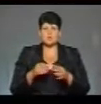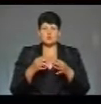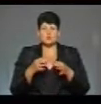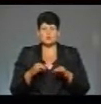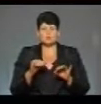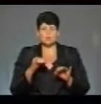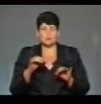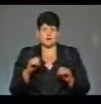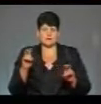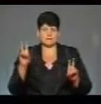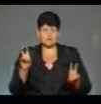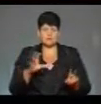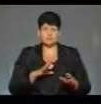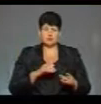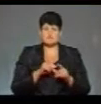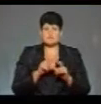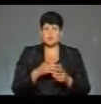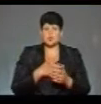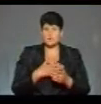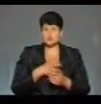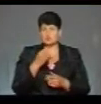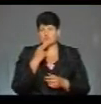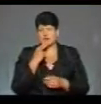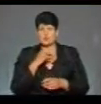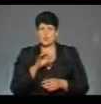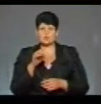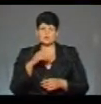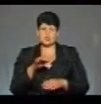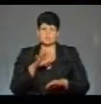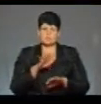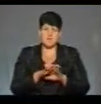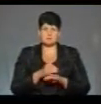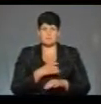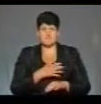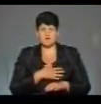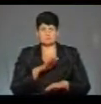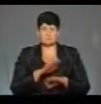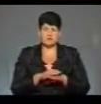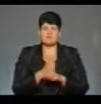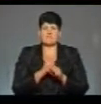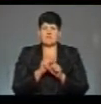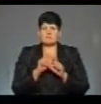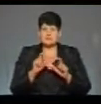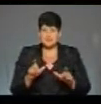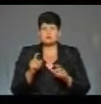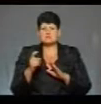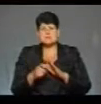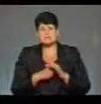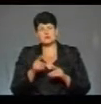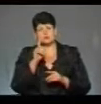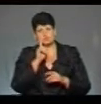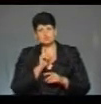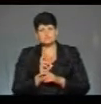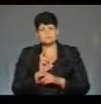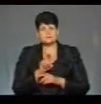Вони побували в закладах громадського харчування, банках «Ощадбанк» та «Приватбанк» і аптеках міста, щоб дізнатися, чи зручно